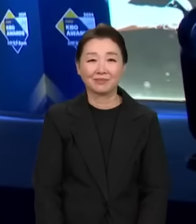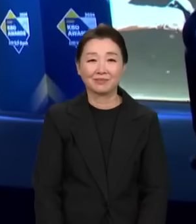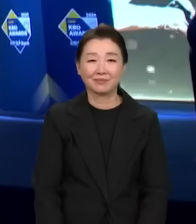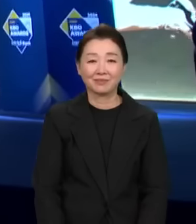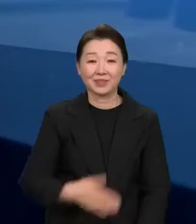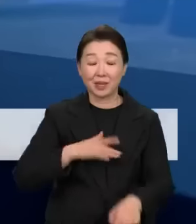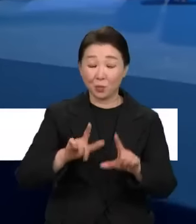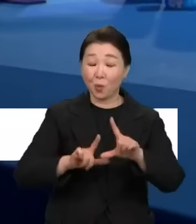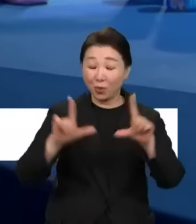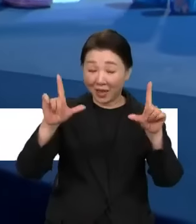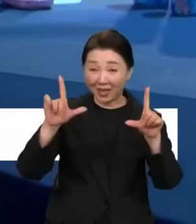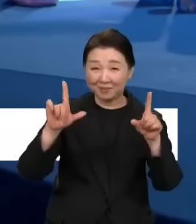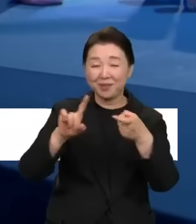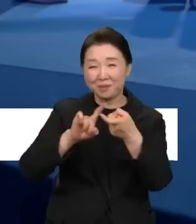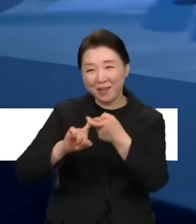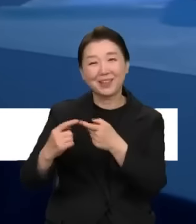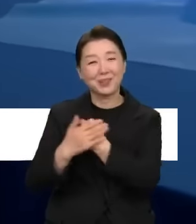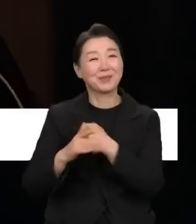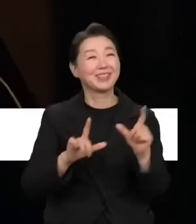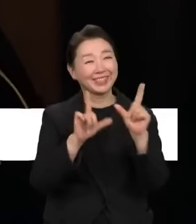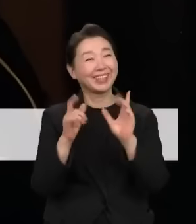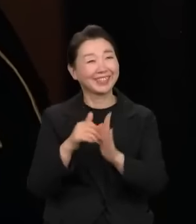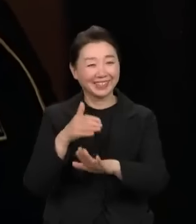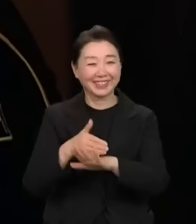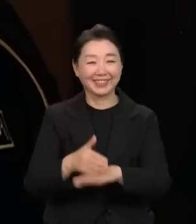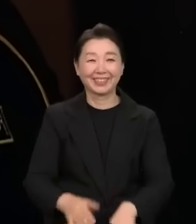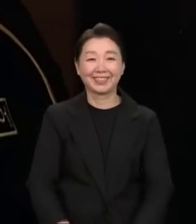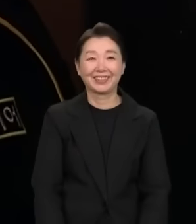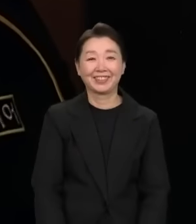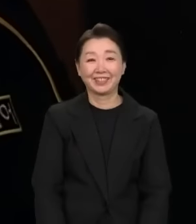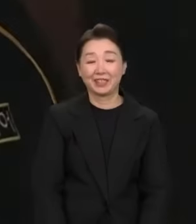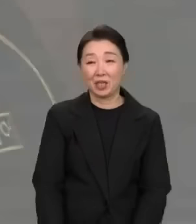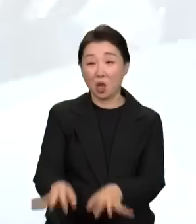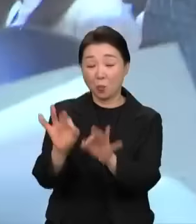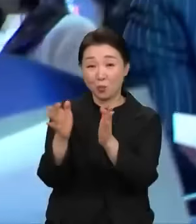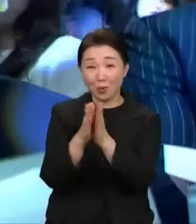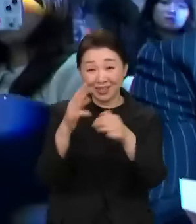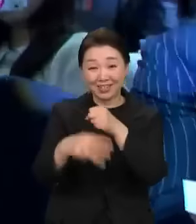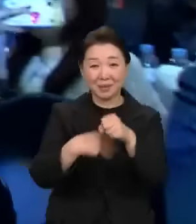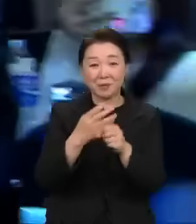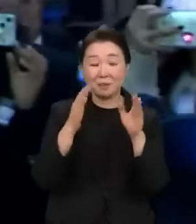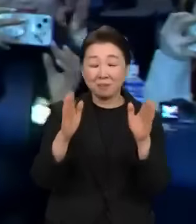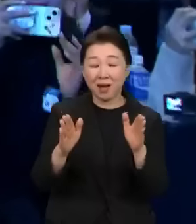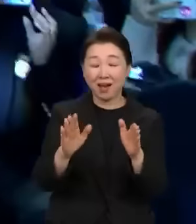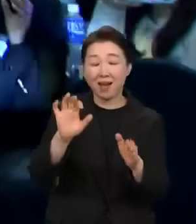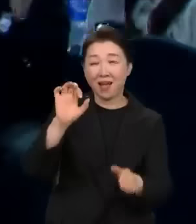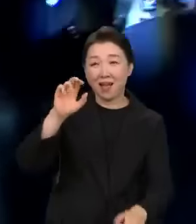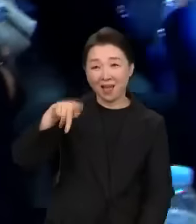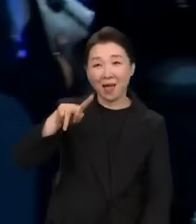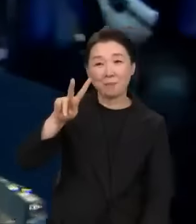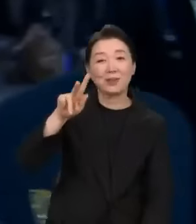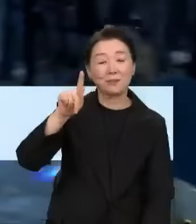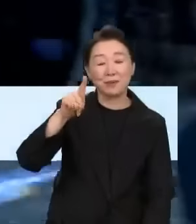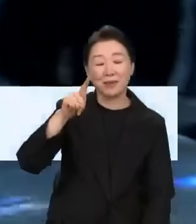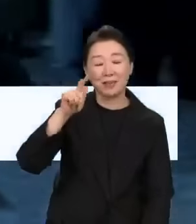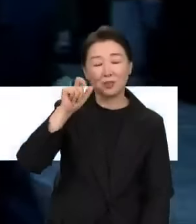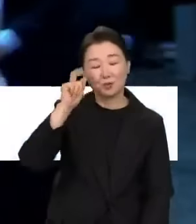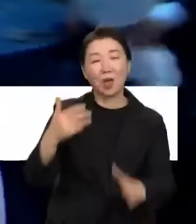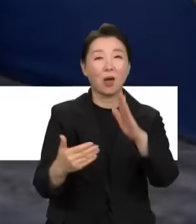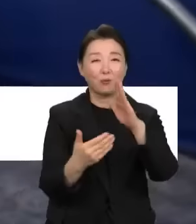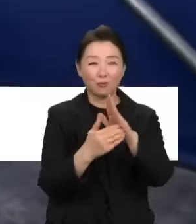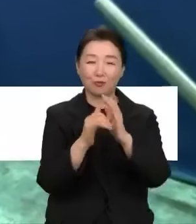저는 올해 팬분들 땜시 살았습니다. 감사합니다. 프로 데뷔 3년 만에 최우수 선수 MVP에 오른 김도영은